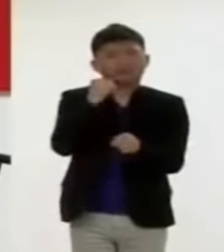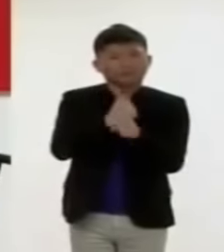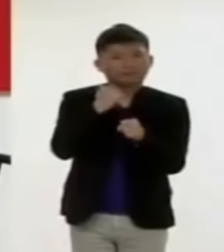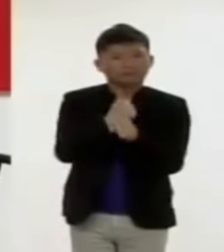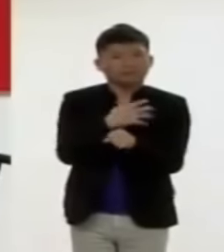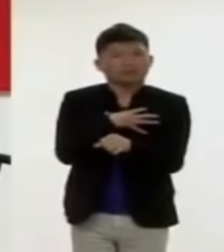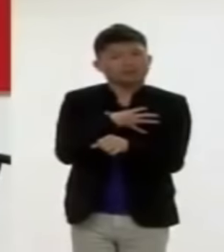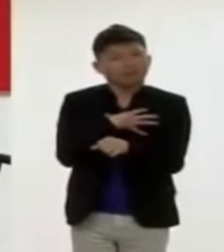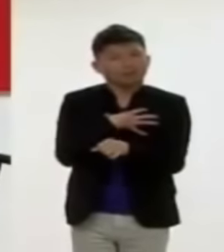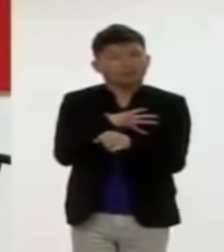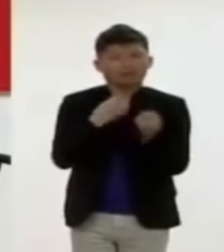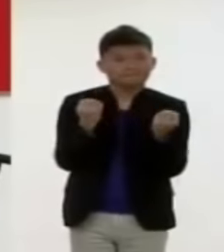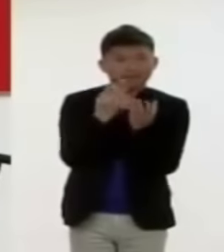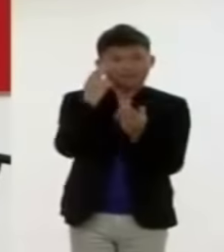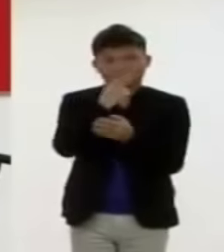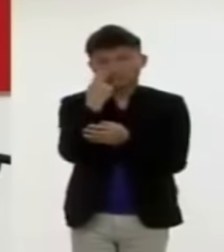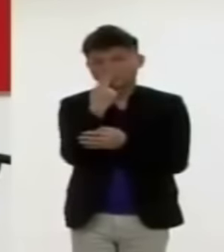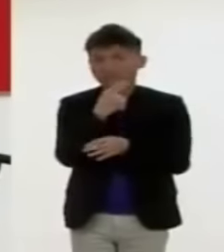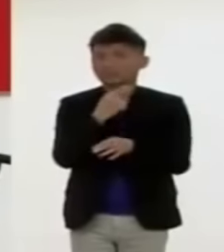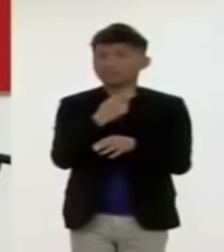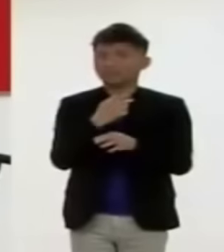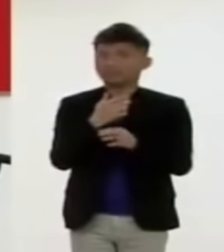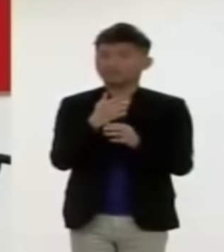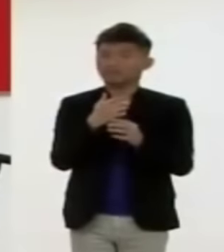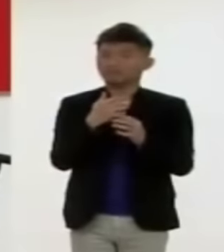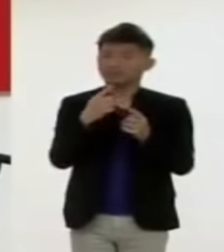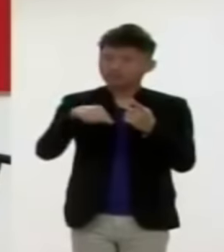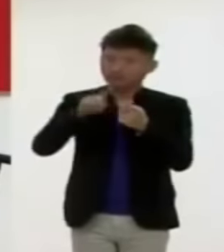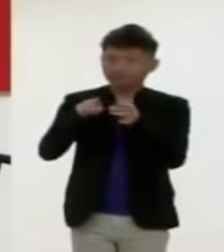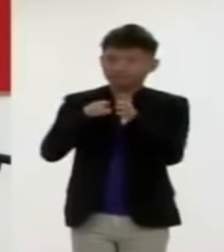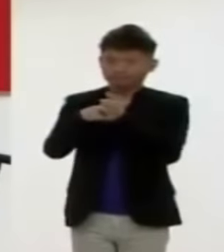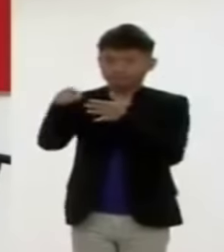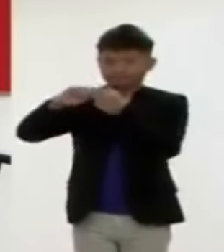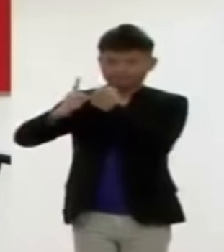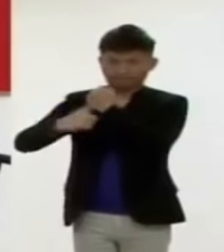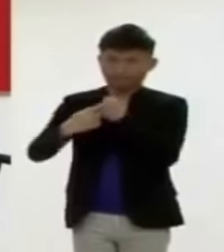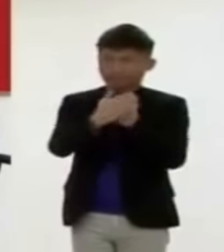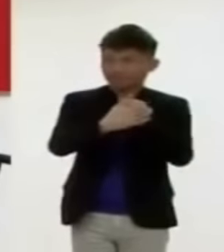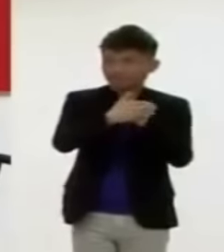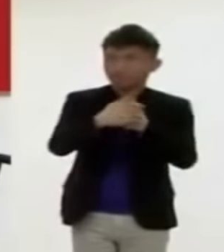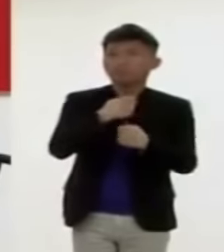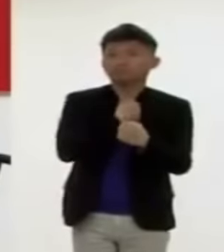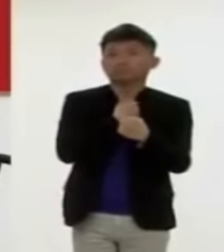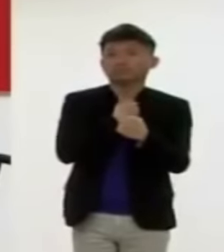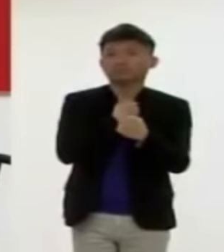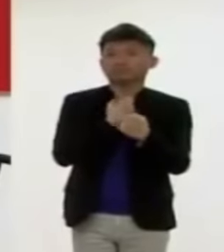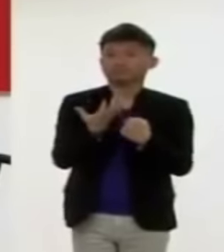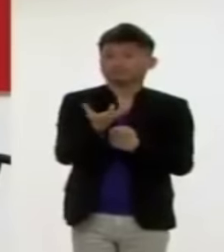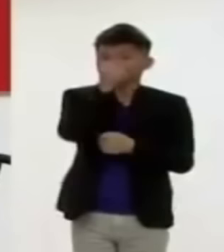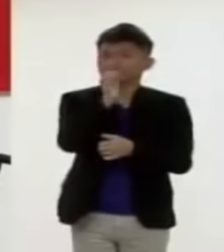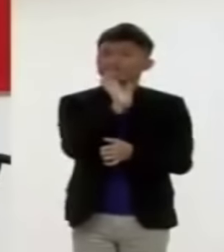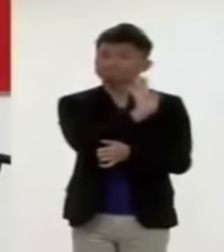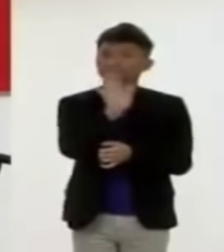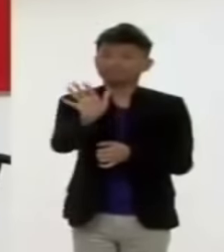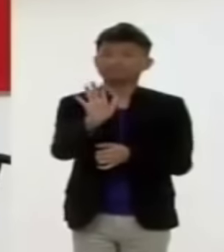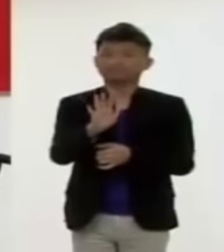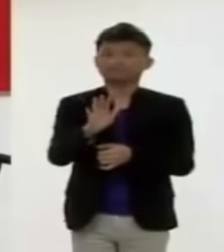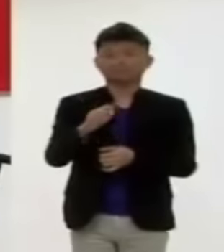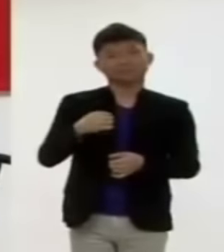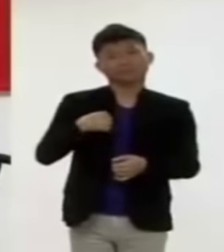的风险应该要有专章去保护他们的权益，这个不是我的选